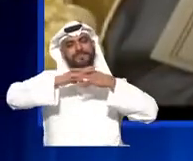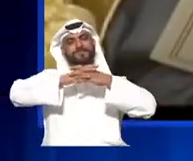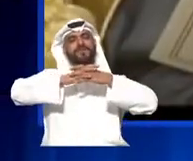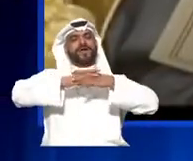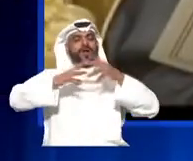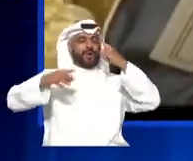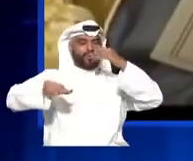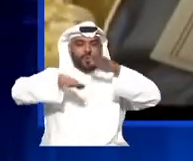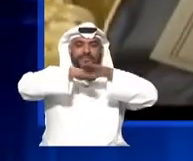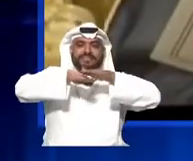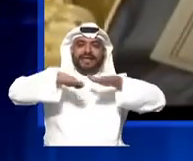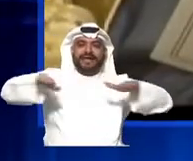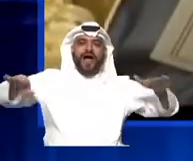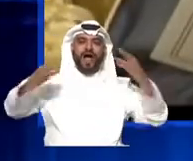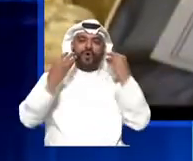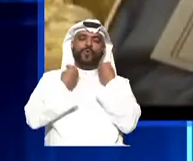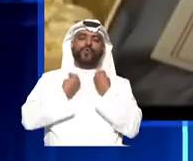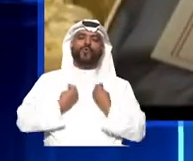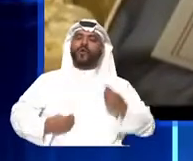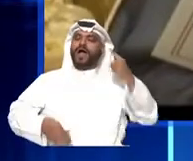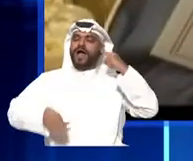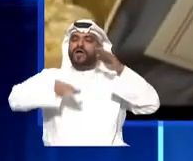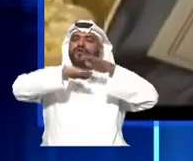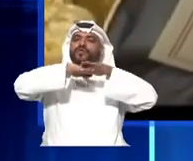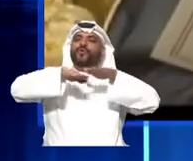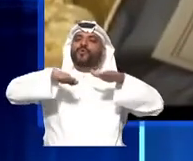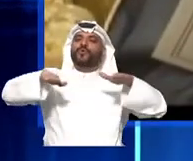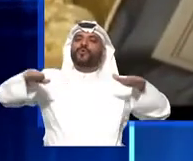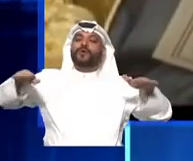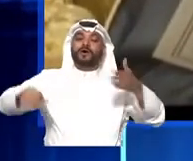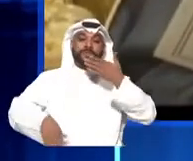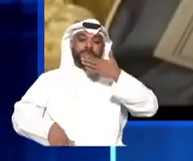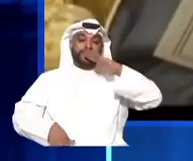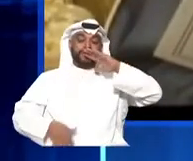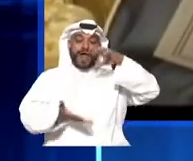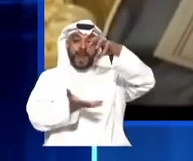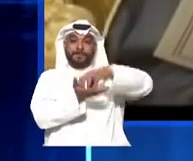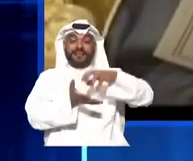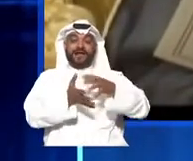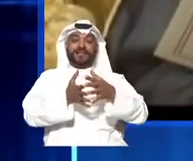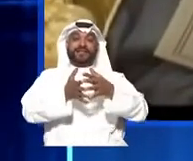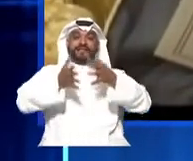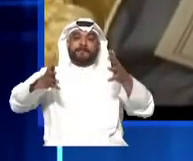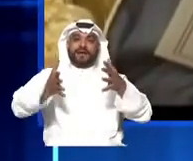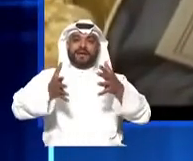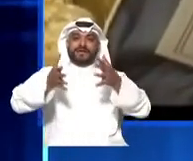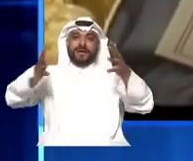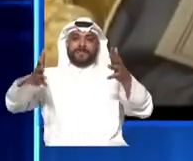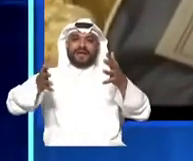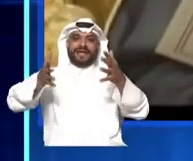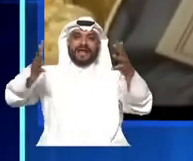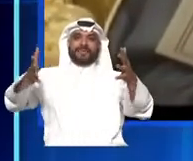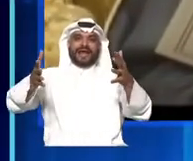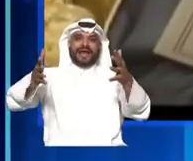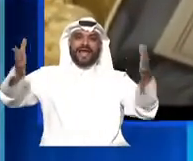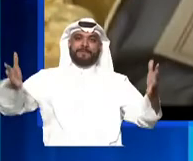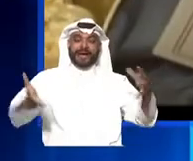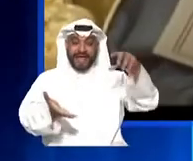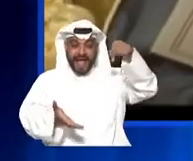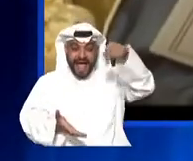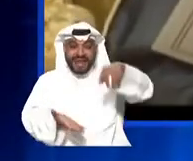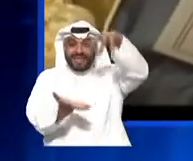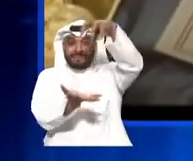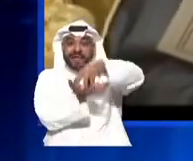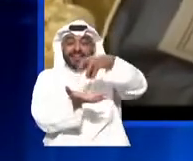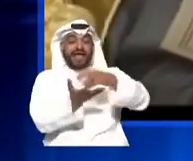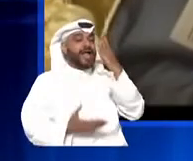في نفس الوقت بدأت المنطقة تكبر وتتطور، وأصبحت حوالي اليوم كما نعلم يعني من أكبر